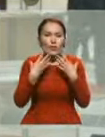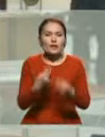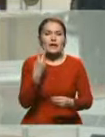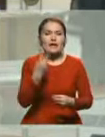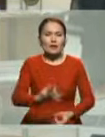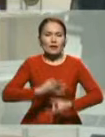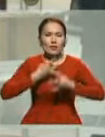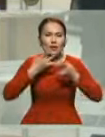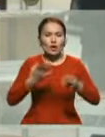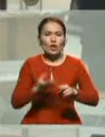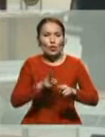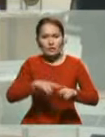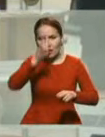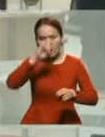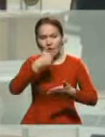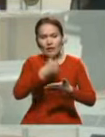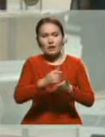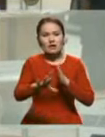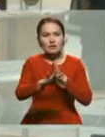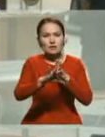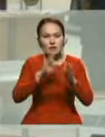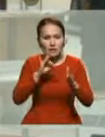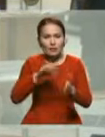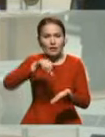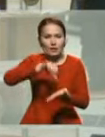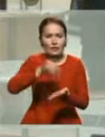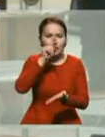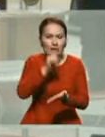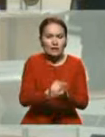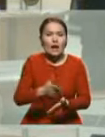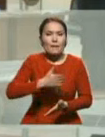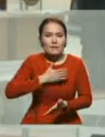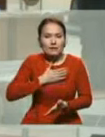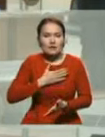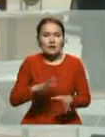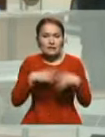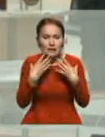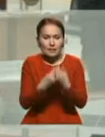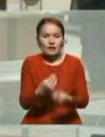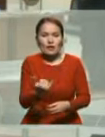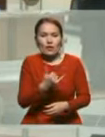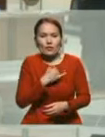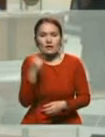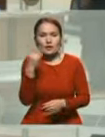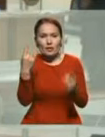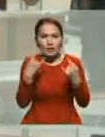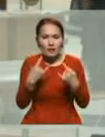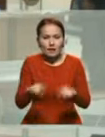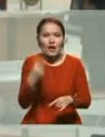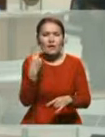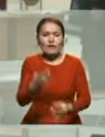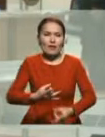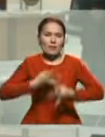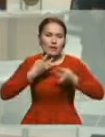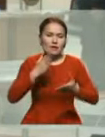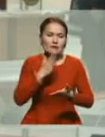Саяси салмағы басым шара күні шаңырағымызда тағы бір нәресте дүниеге келді. Сондықтан біздің отбасымыз бақытты деп ойлаймын. Біз жалпы жарымыз